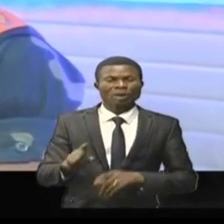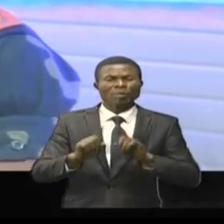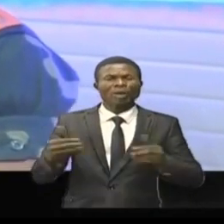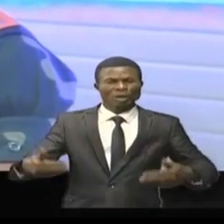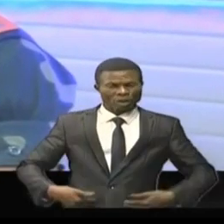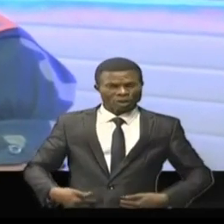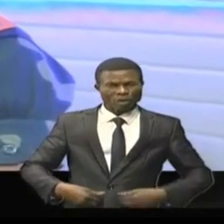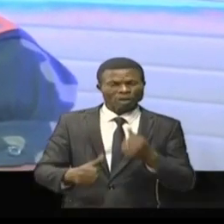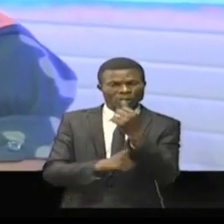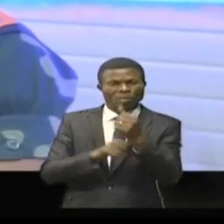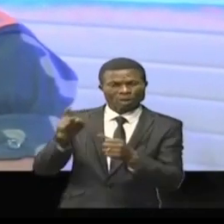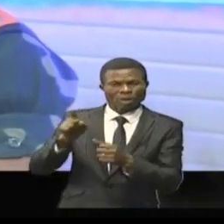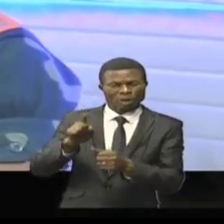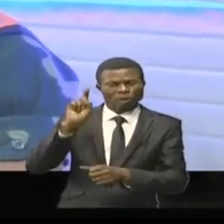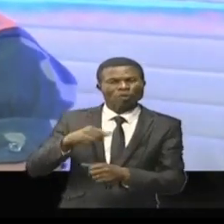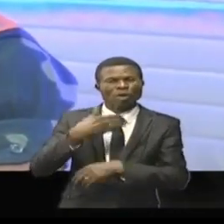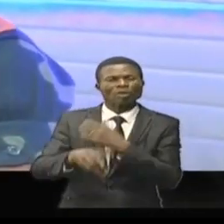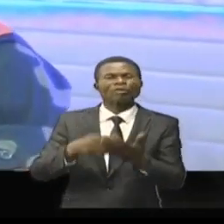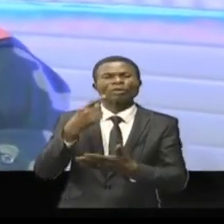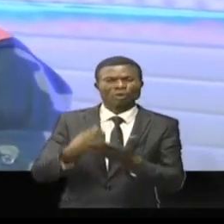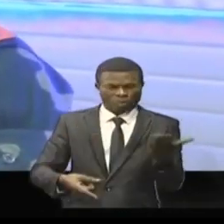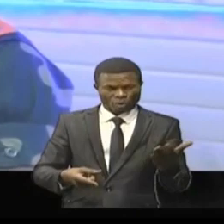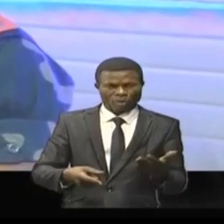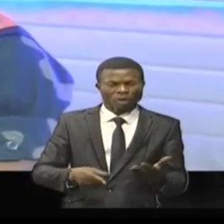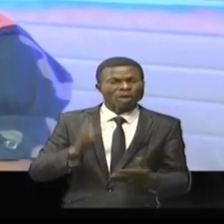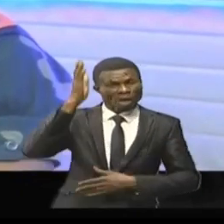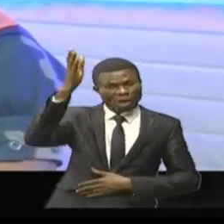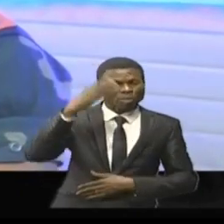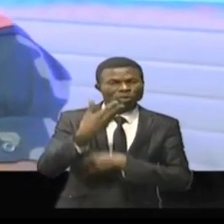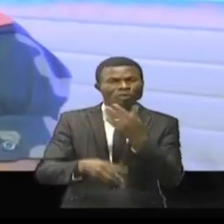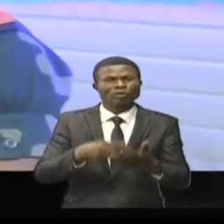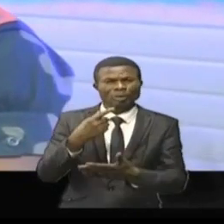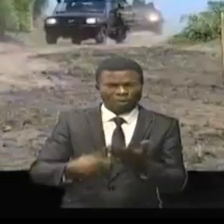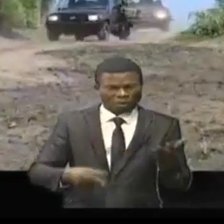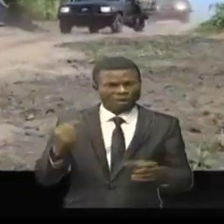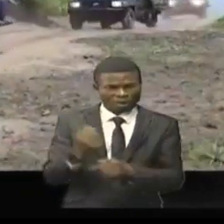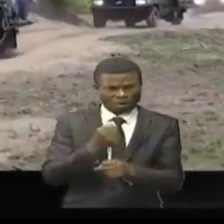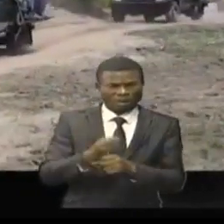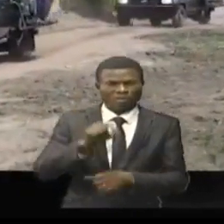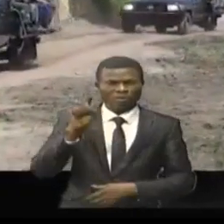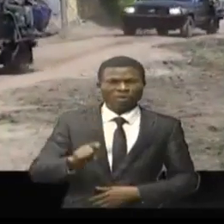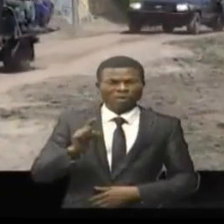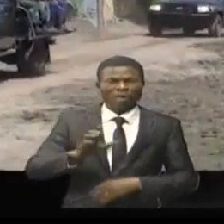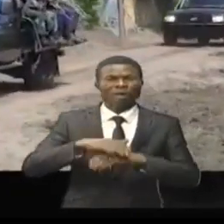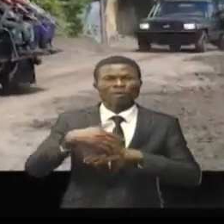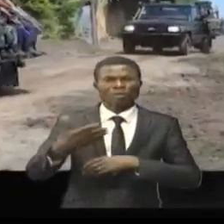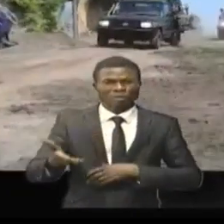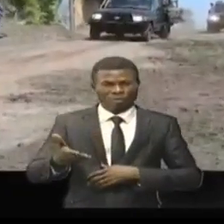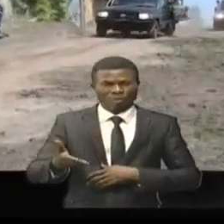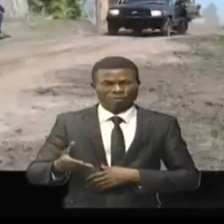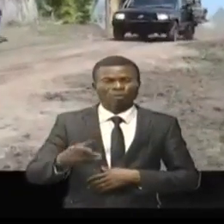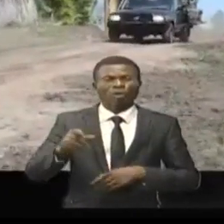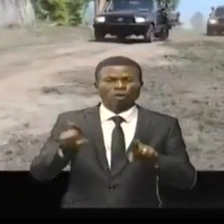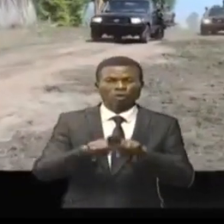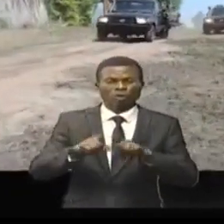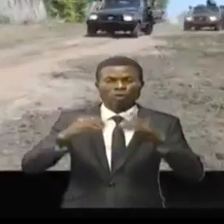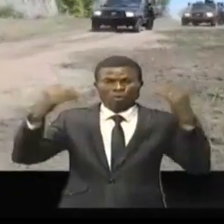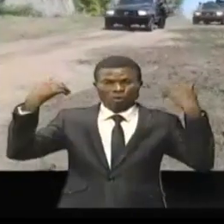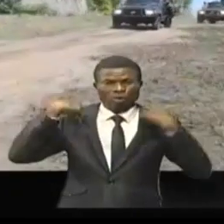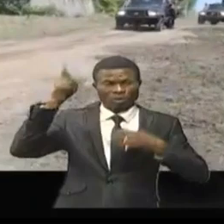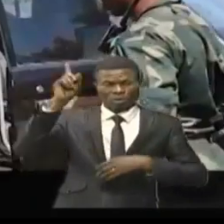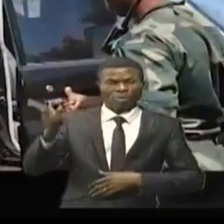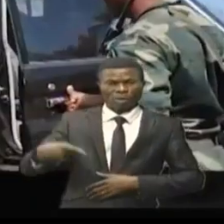gens doivent faire? Qu'est-ce qu'ils feront? Le travail. Peu après, en sa qualité de commandant des